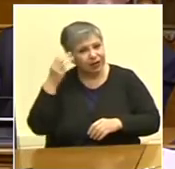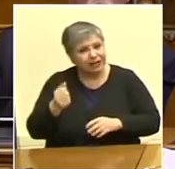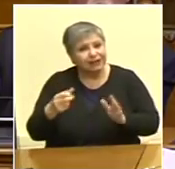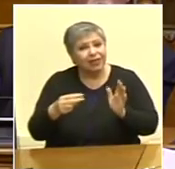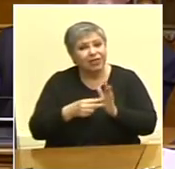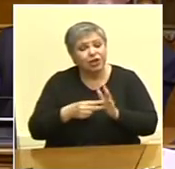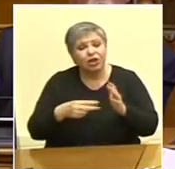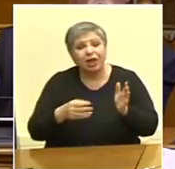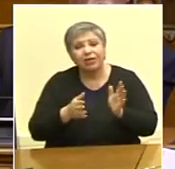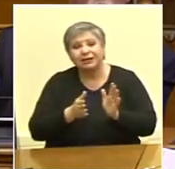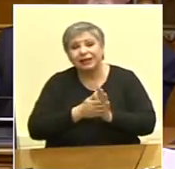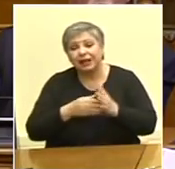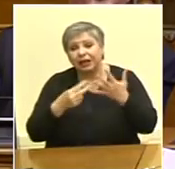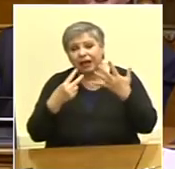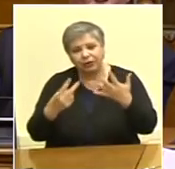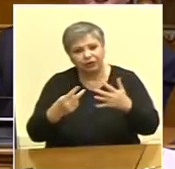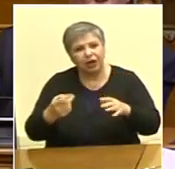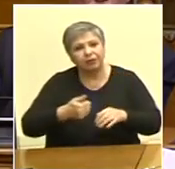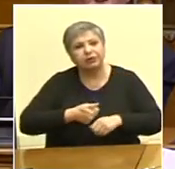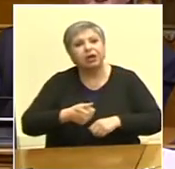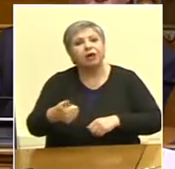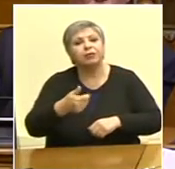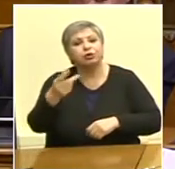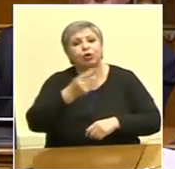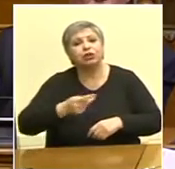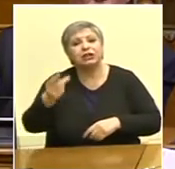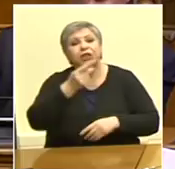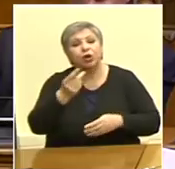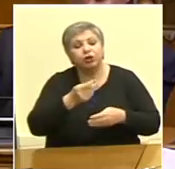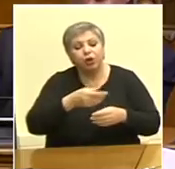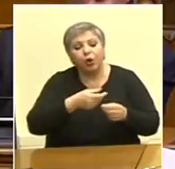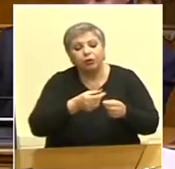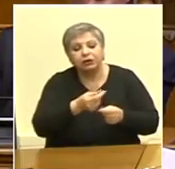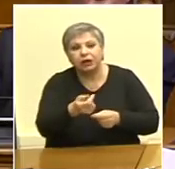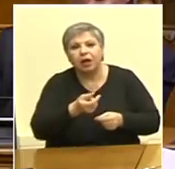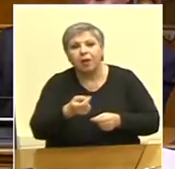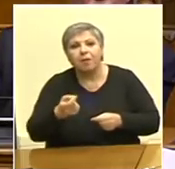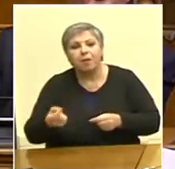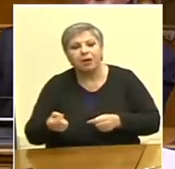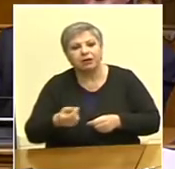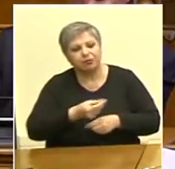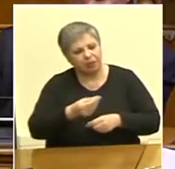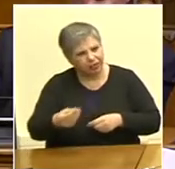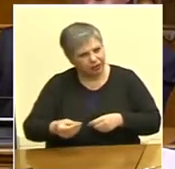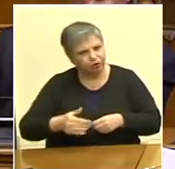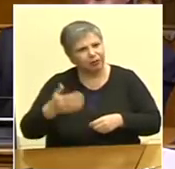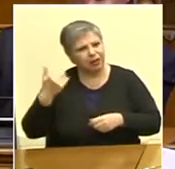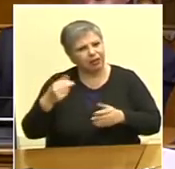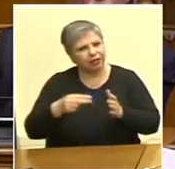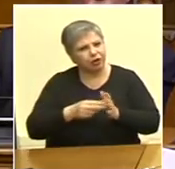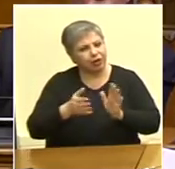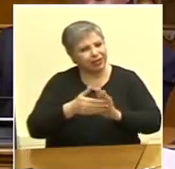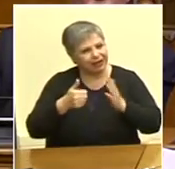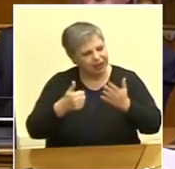1,2 δις περίπου ως κοινωνικό μέρισμα στους πολίτες, είχαμε επιστρέψει και το 2016 λιγότερο, το